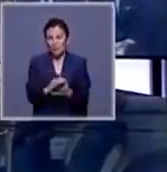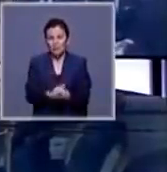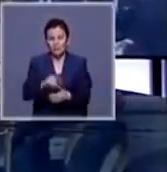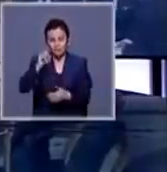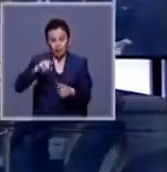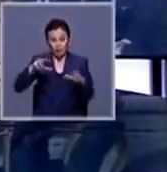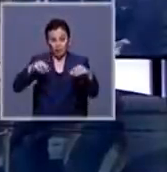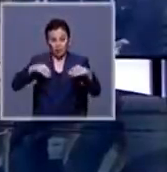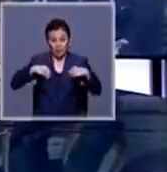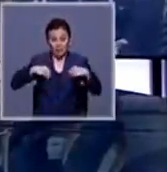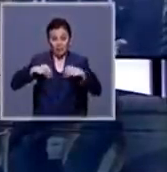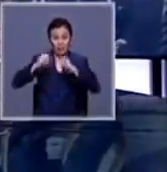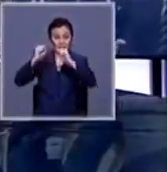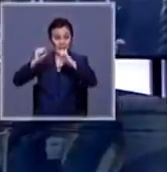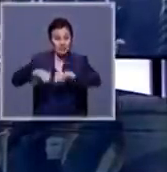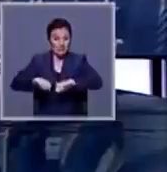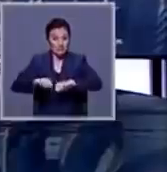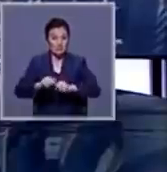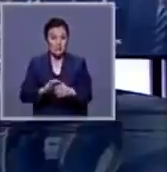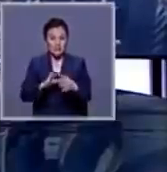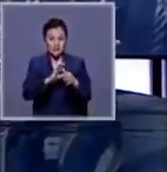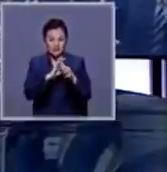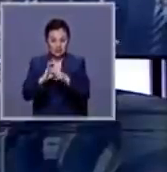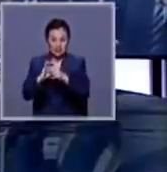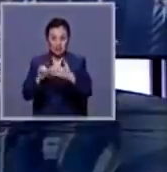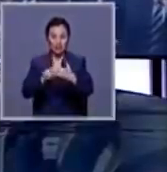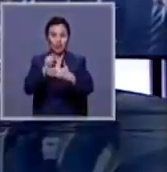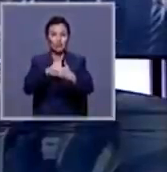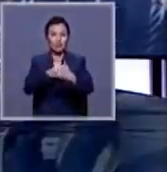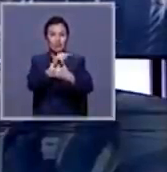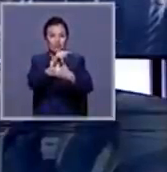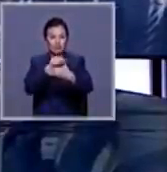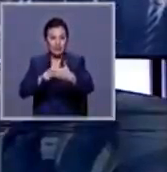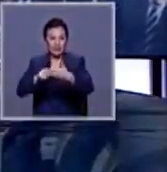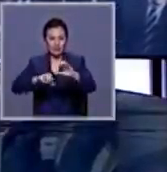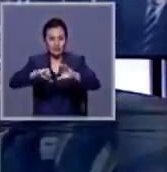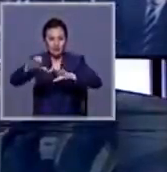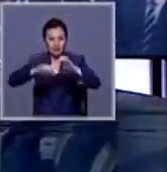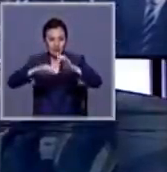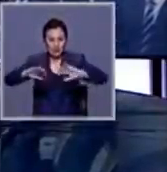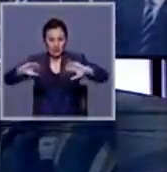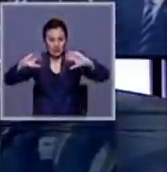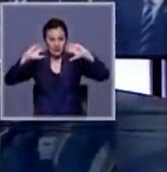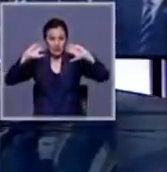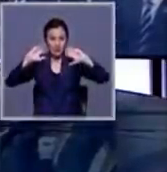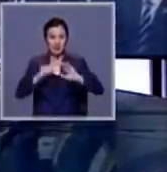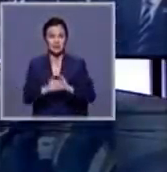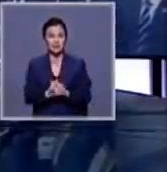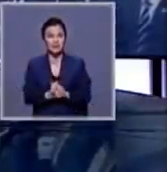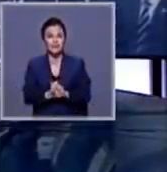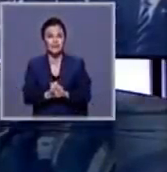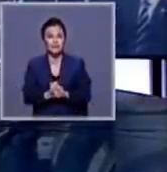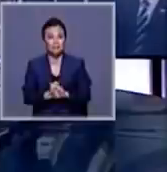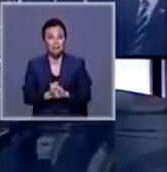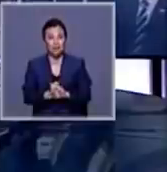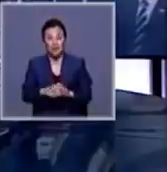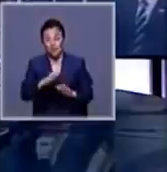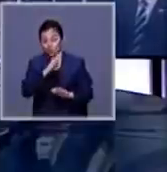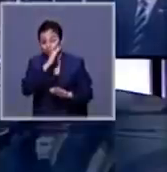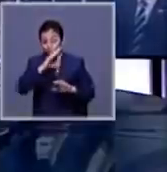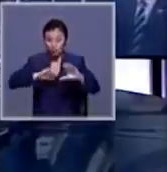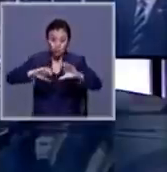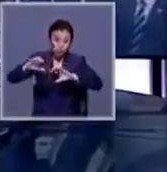ราะว่ามันจะมีผลอย่างยิ่งต่อการเลือกตั้งและต่อการจัดตั้งรัฐบาลหลังเลือกตั้งแล้วมันจะแบบยิ่งจัดตั้งรัฐบาล